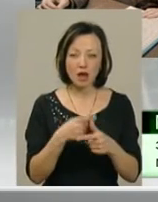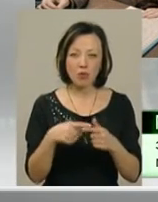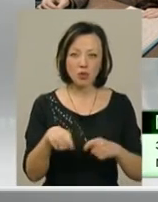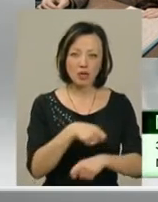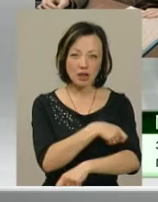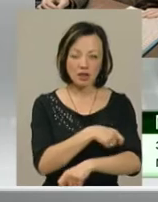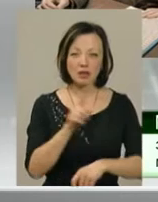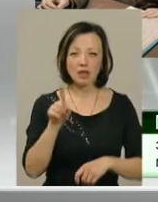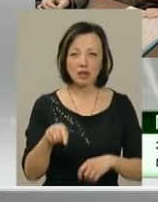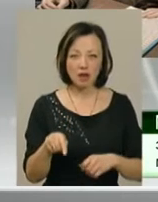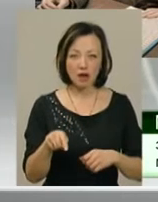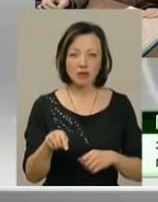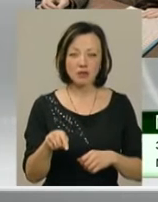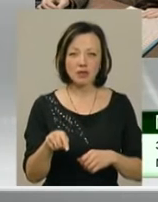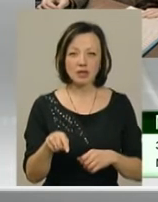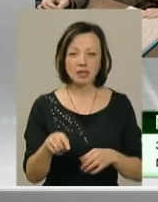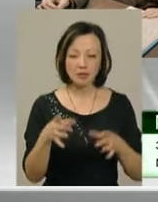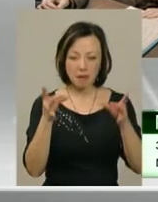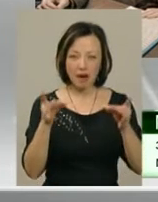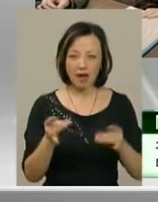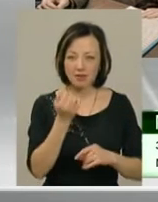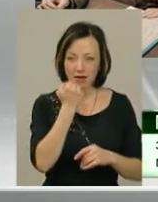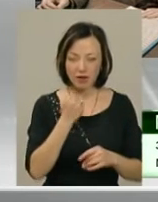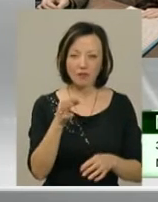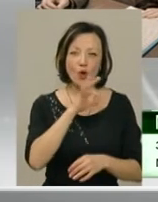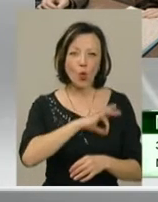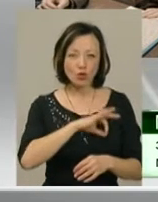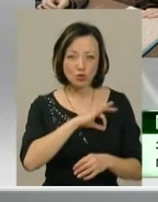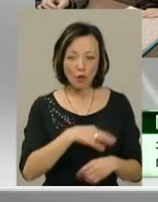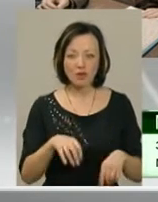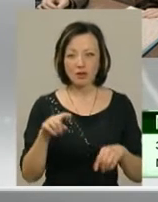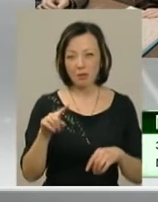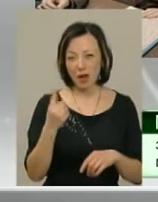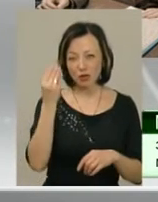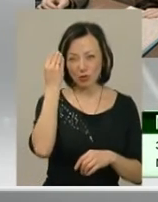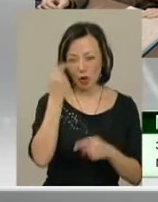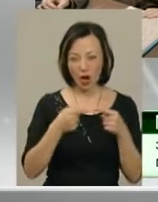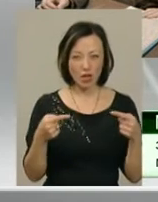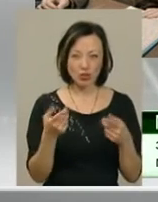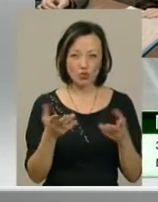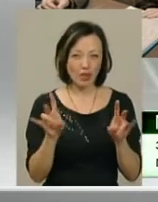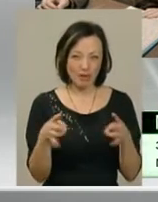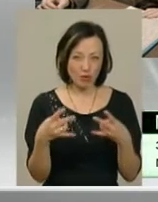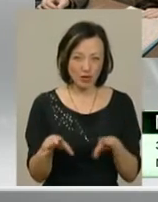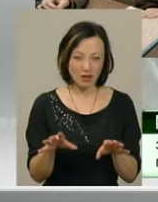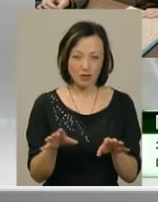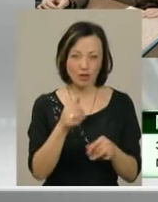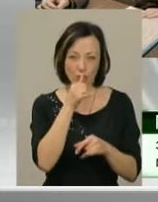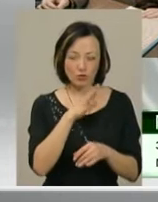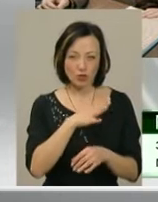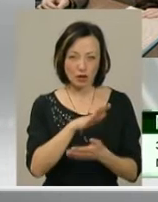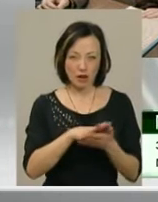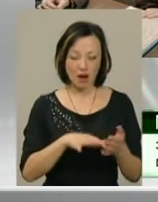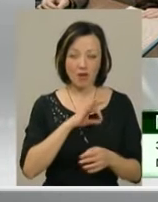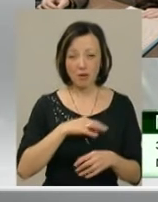тканина, навіть і целофанові пакети. Тобто використовувати такі на перший погляд речі, які вже не потрібні і не можуть бути вживані. Але